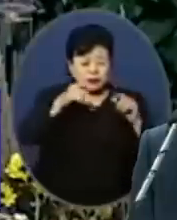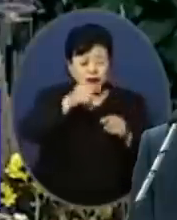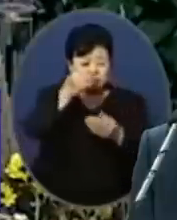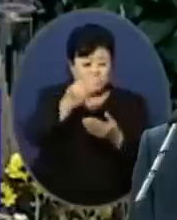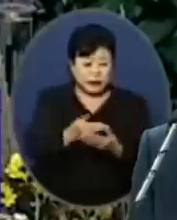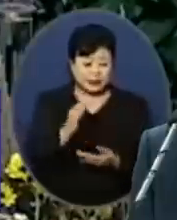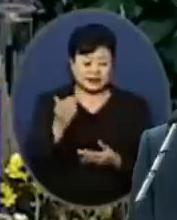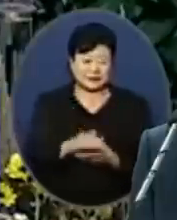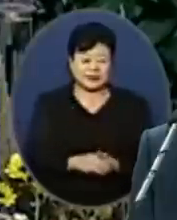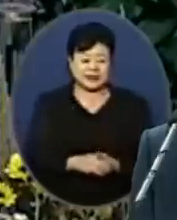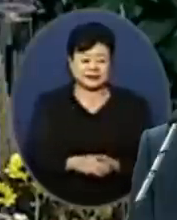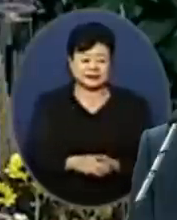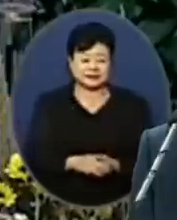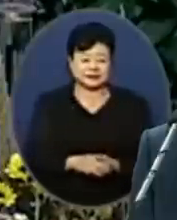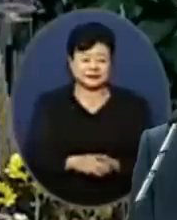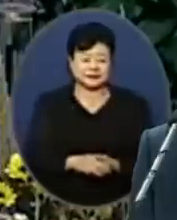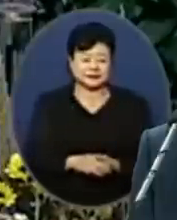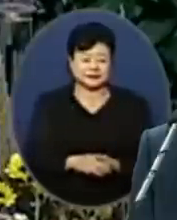받을 것이라.